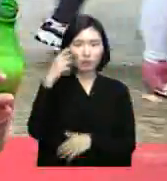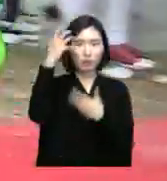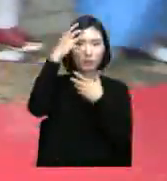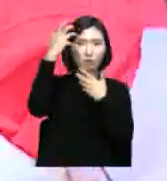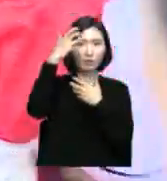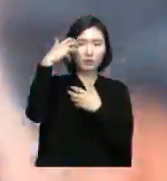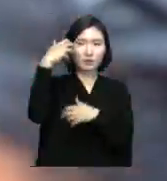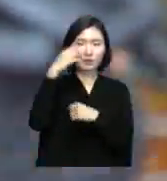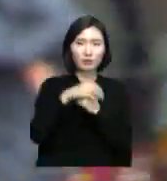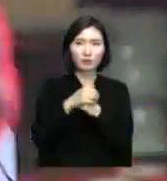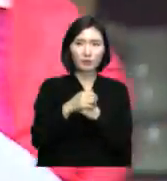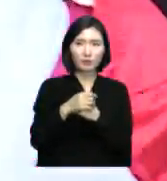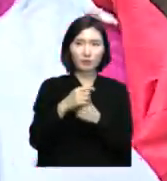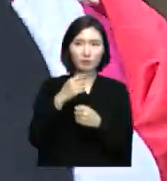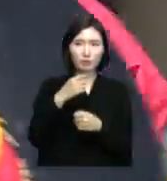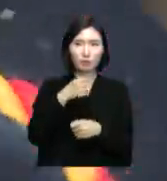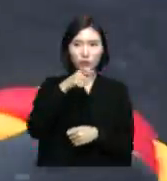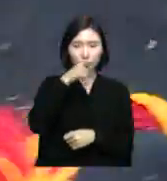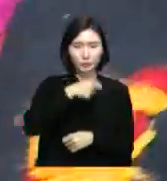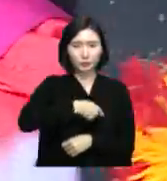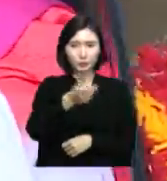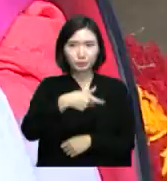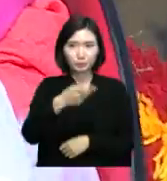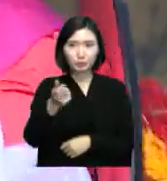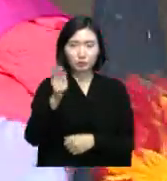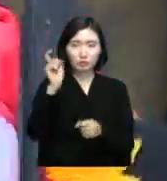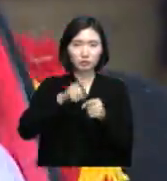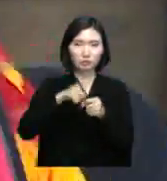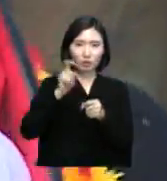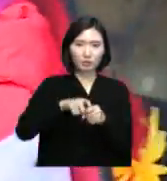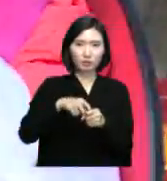술을 뿌리고 떡을 던집니다.